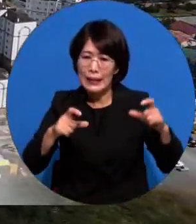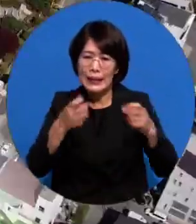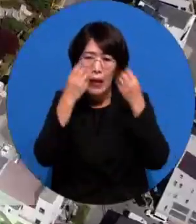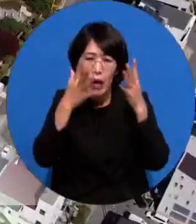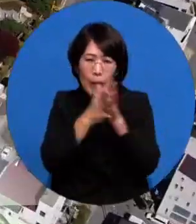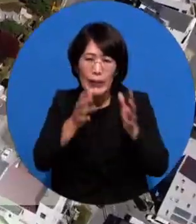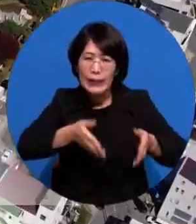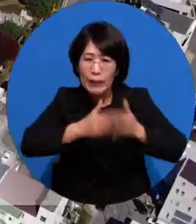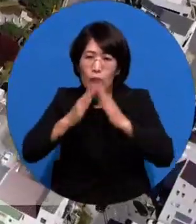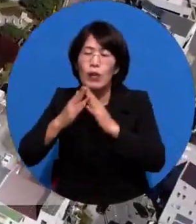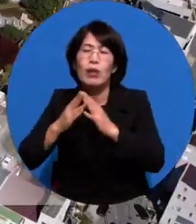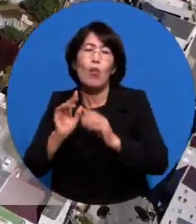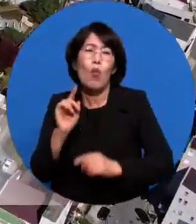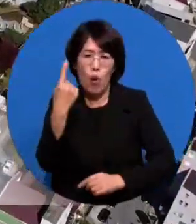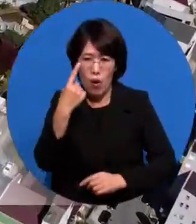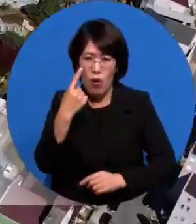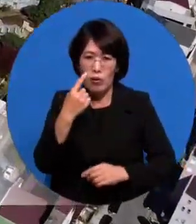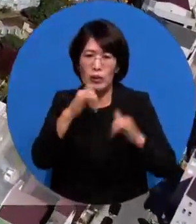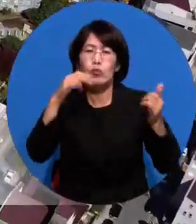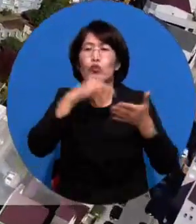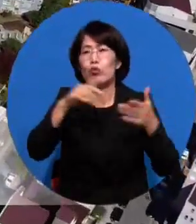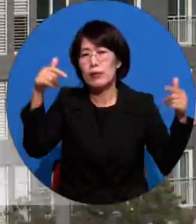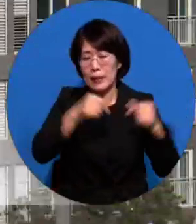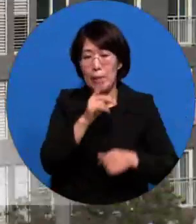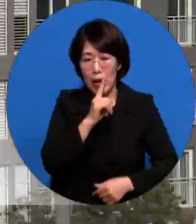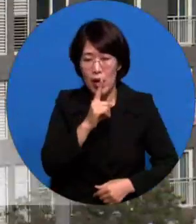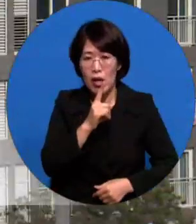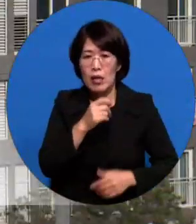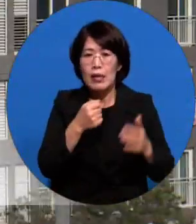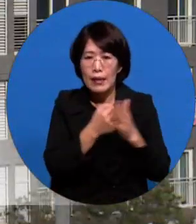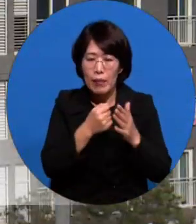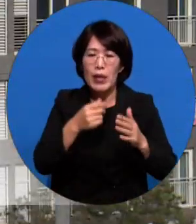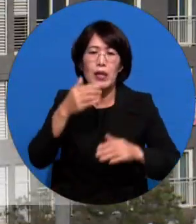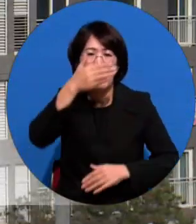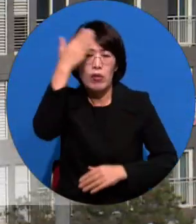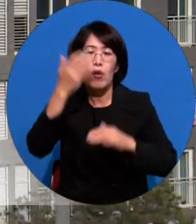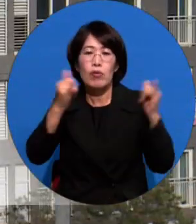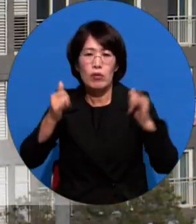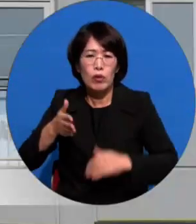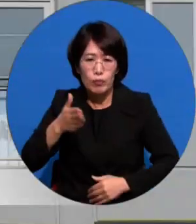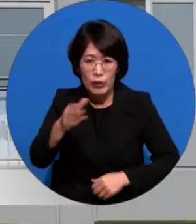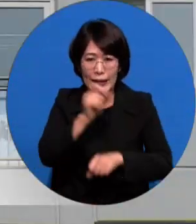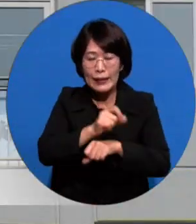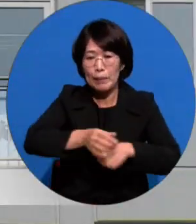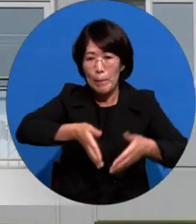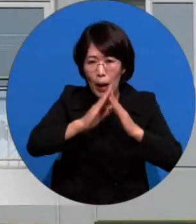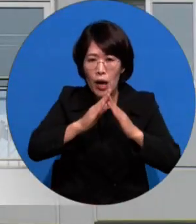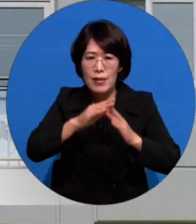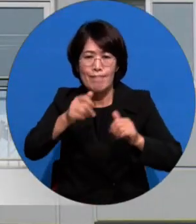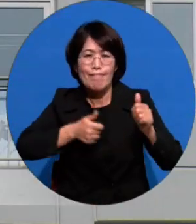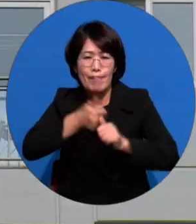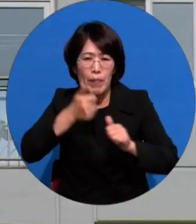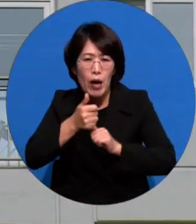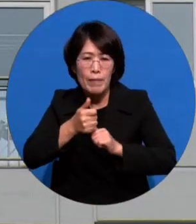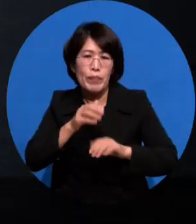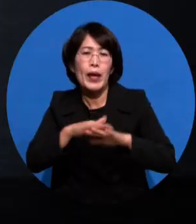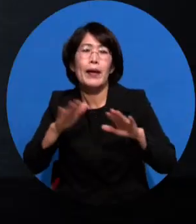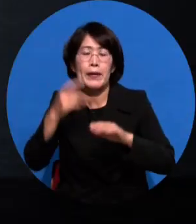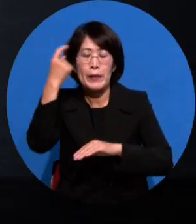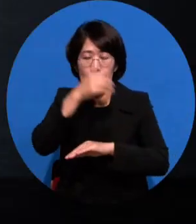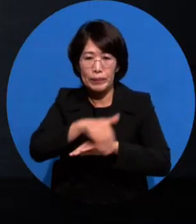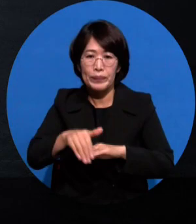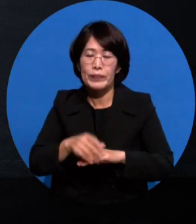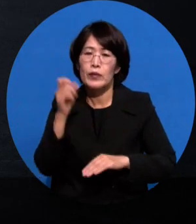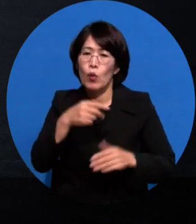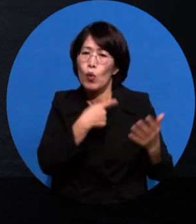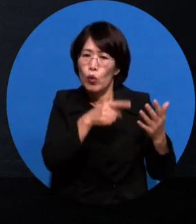등을 인구 감소의 원인으로 꼽던 목포시가 청년 인구과를 신설해 난국을 돌파할 계획입니다.